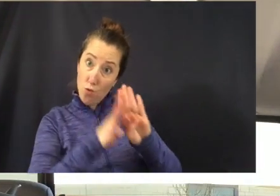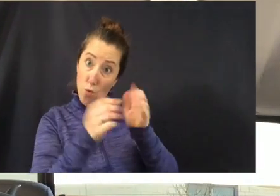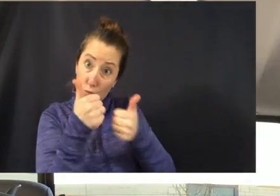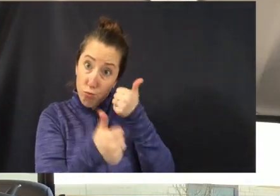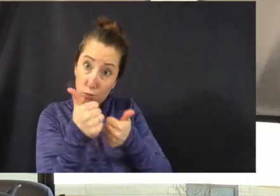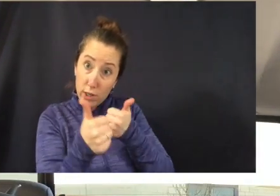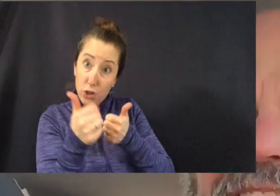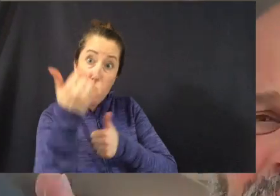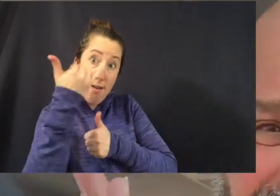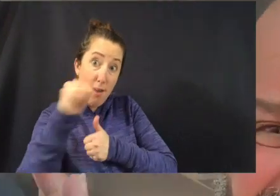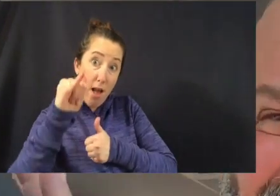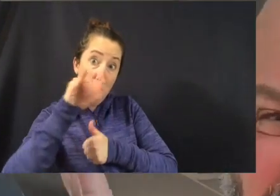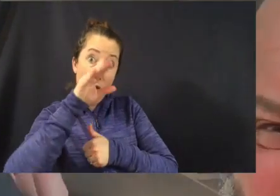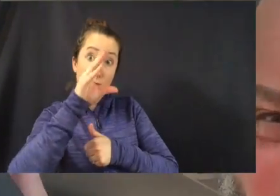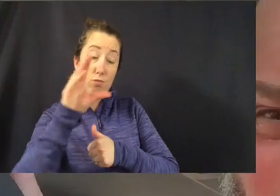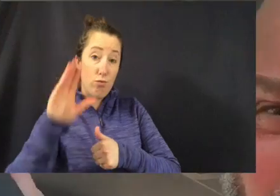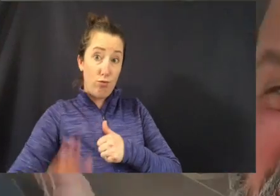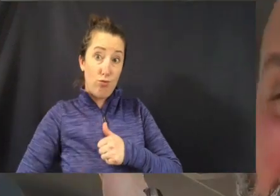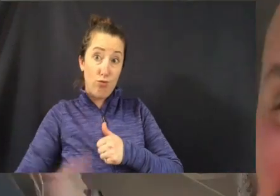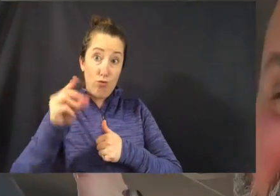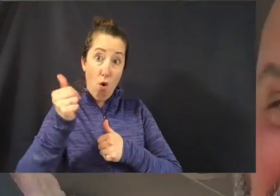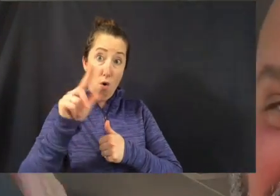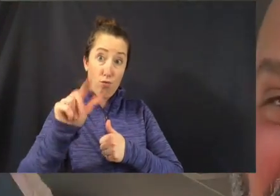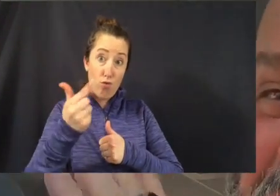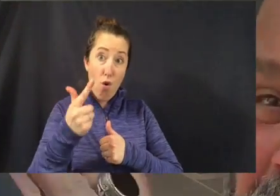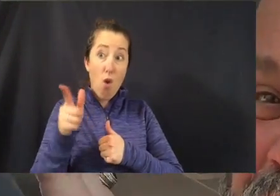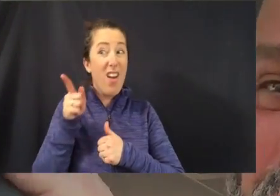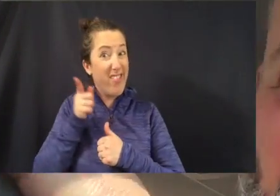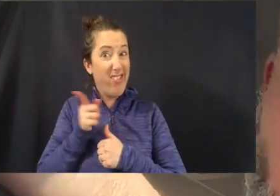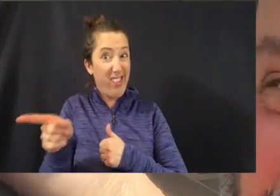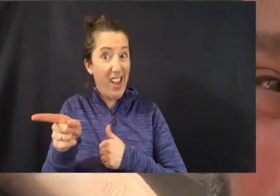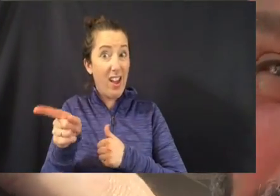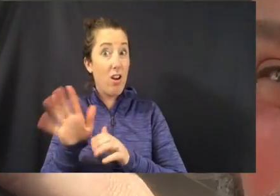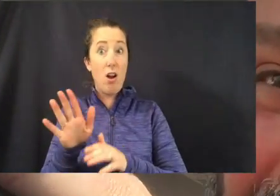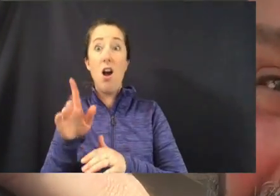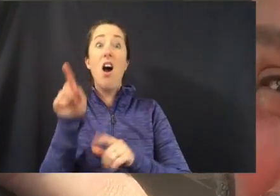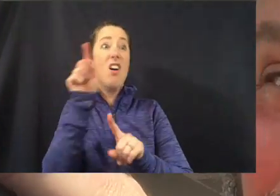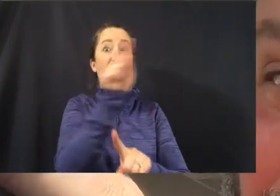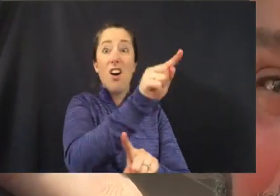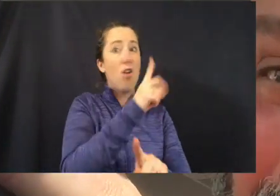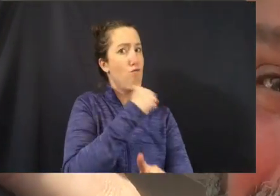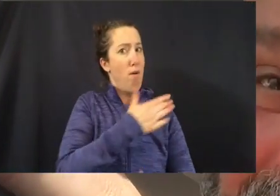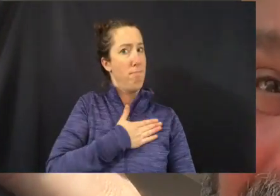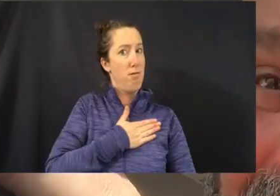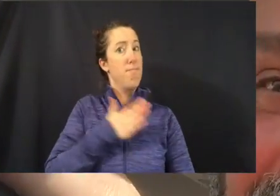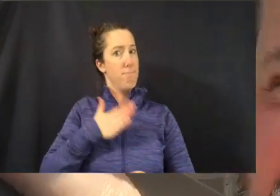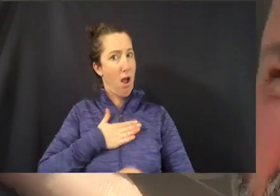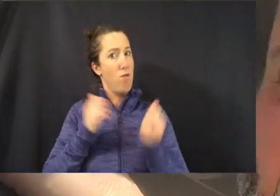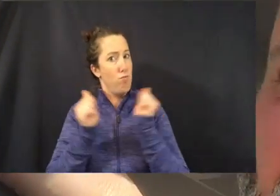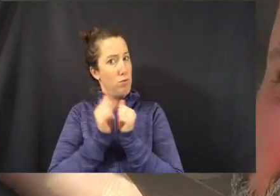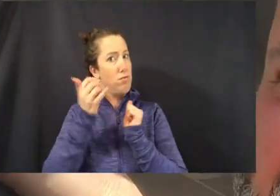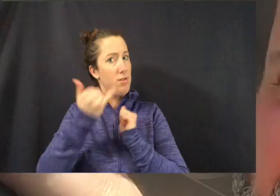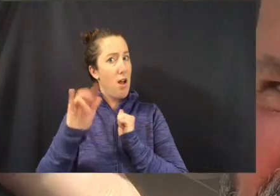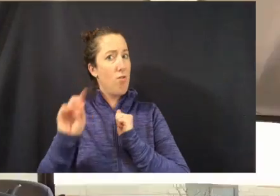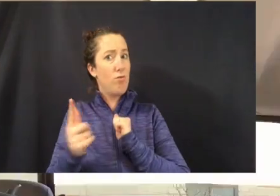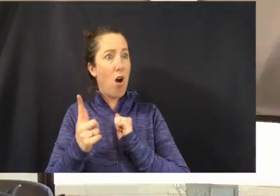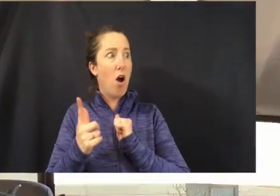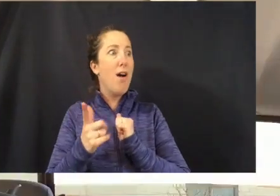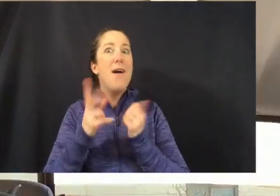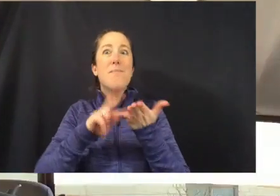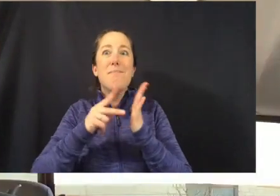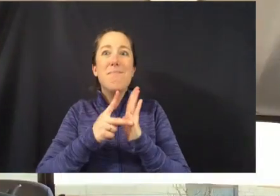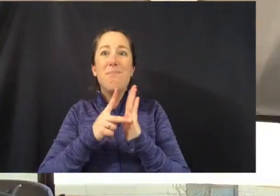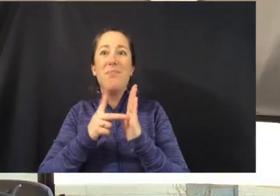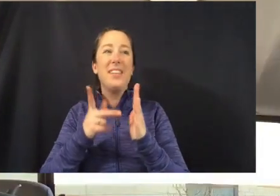un gros chien jaune. Alors, quand on marchait dans la classe, on pouvait savoir où